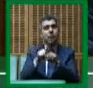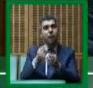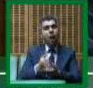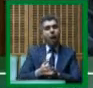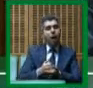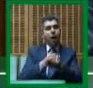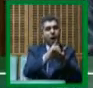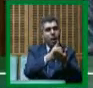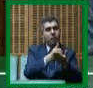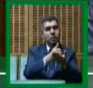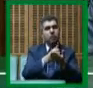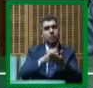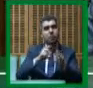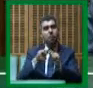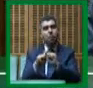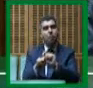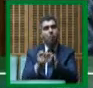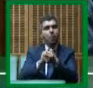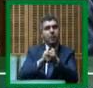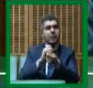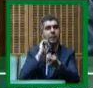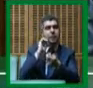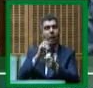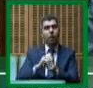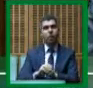النقل عن طريق التاكسيات،